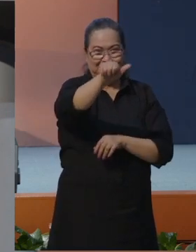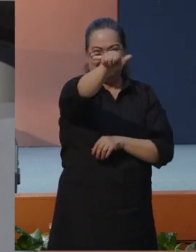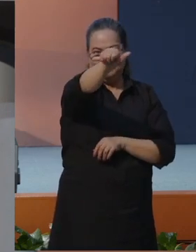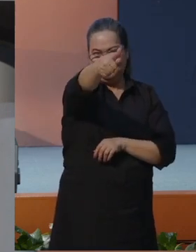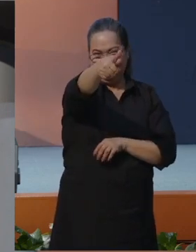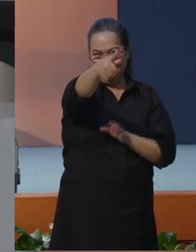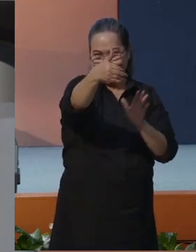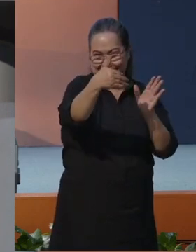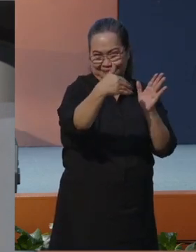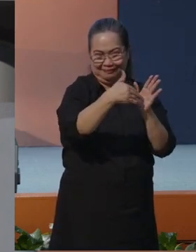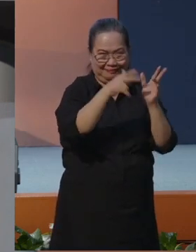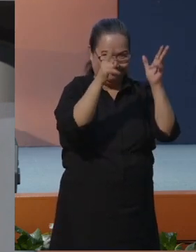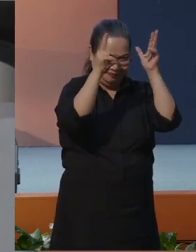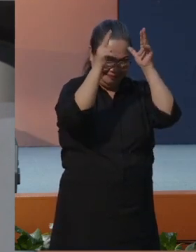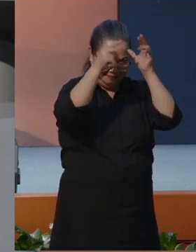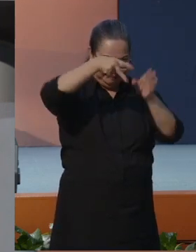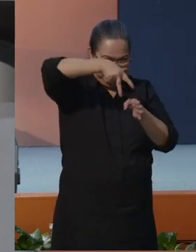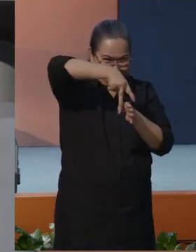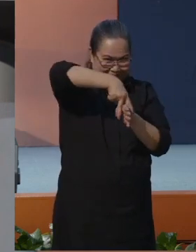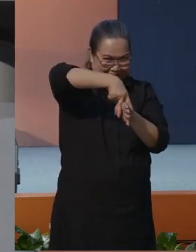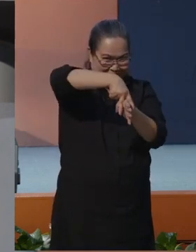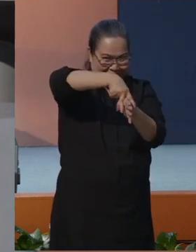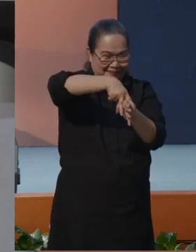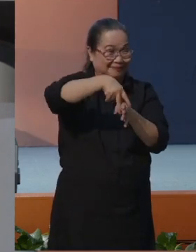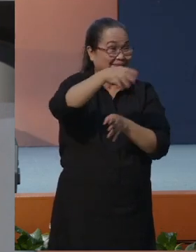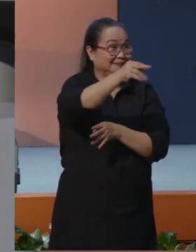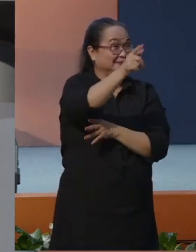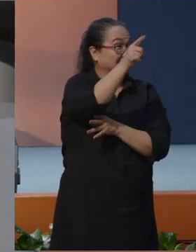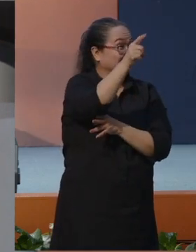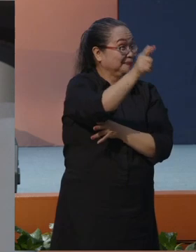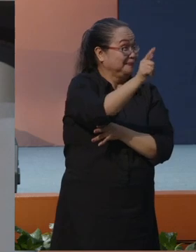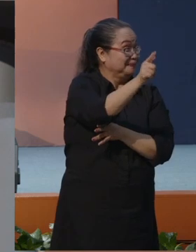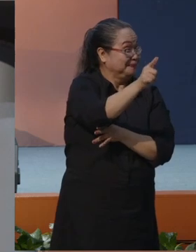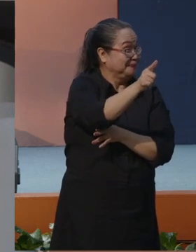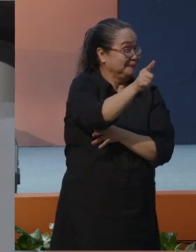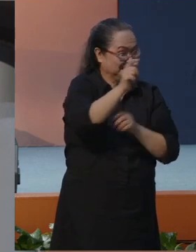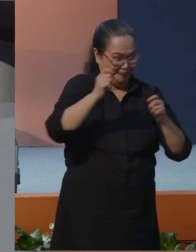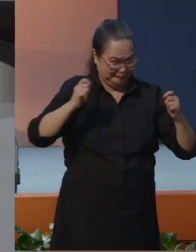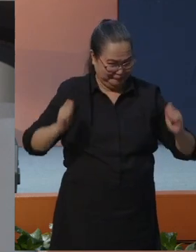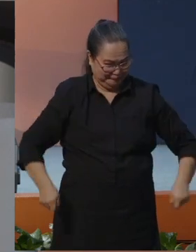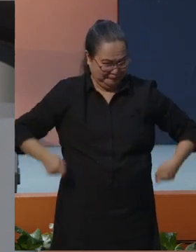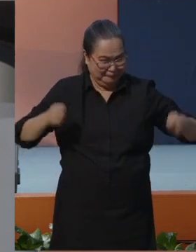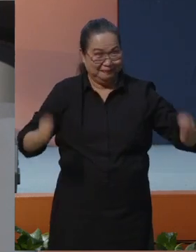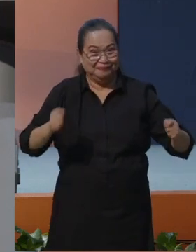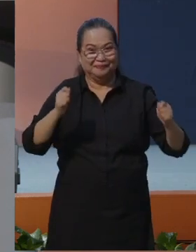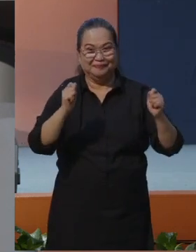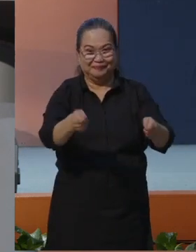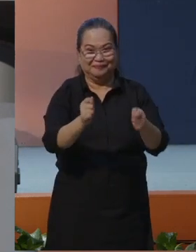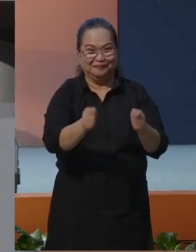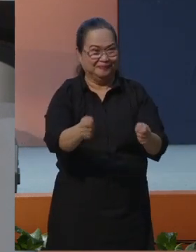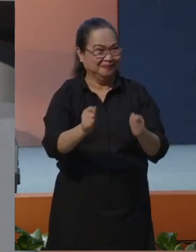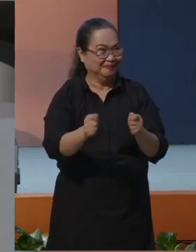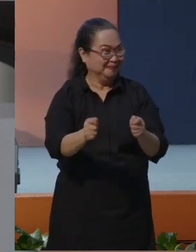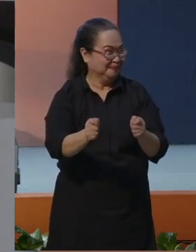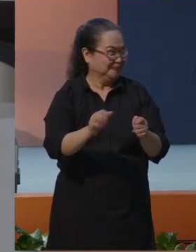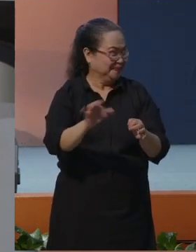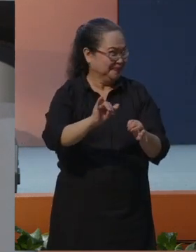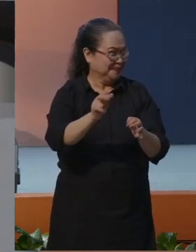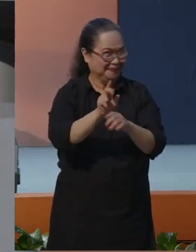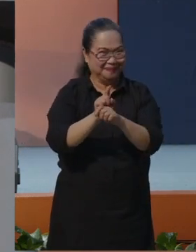10,000 horsemen, and 20,000 chariots. Yung chariots po, yun ang parang tangke